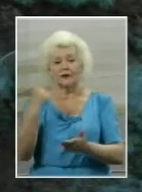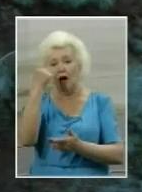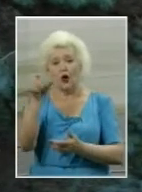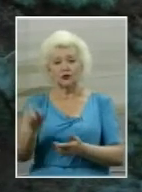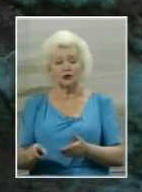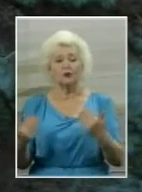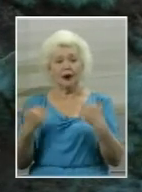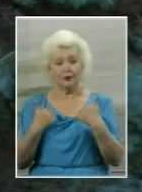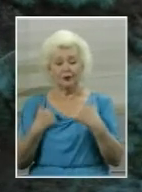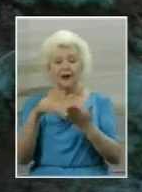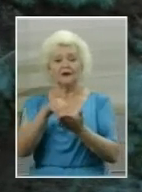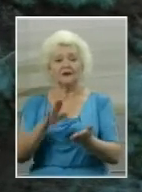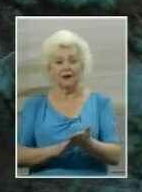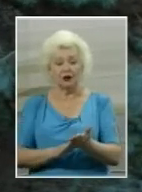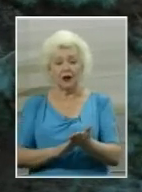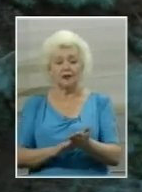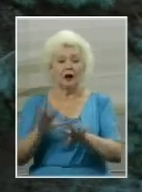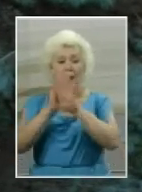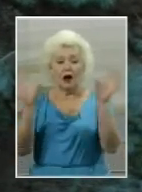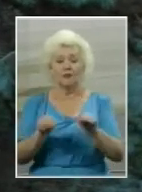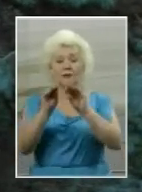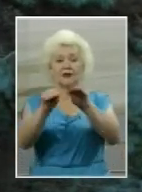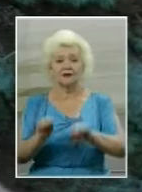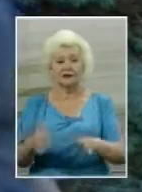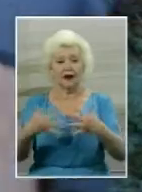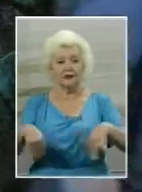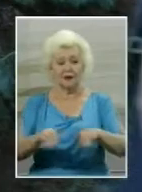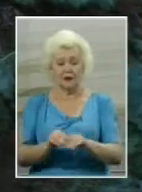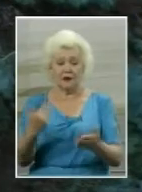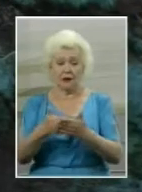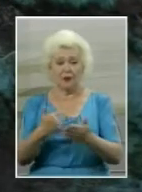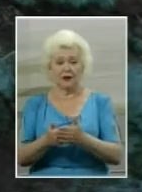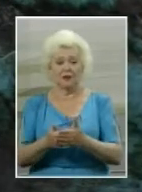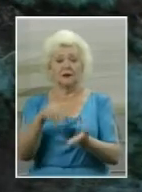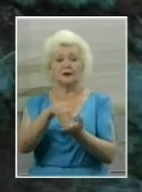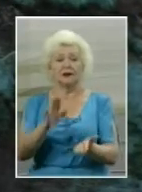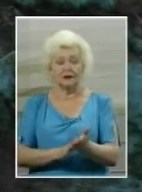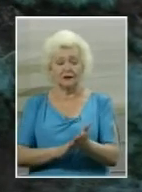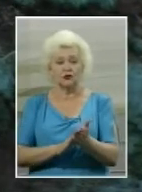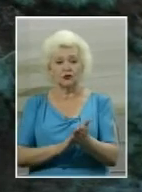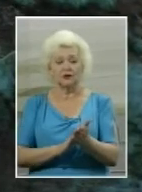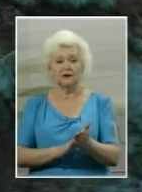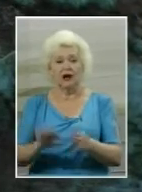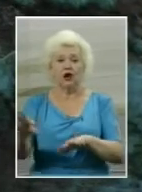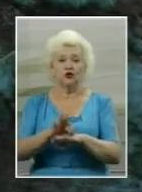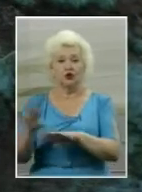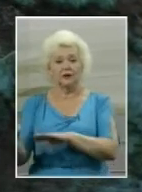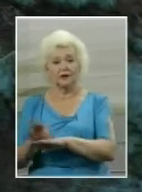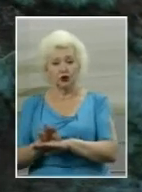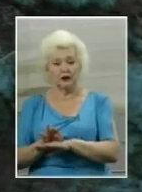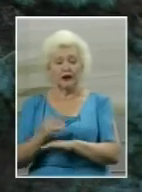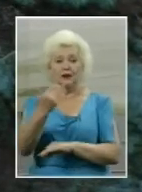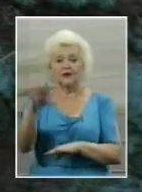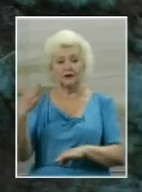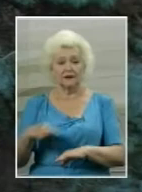ми визначаємо весь склад їх родини. Тобто, ну, наприклад, зареєстрований чоловік, дружина,